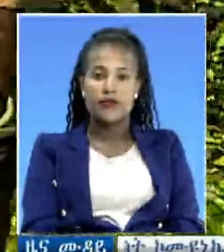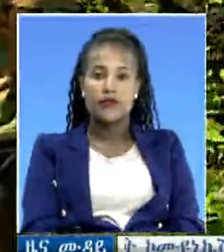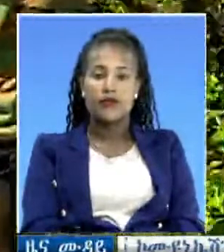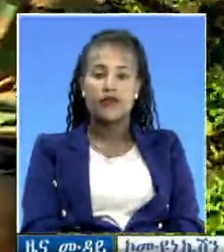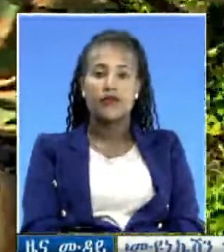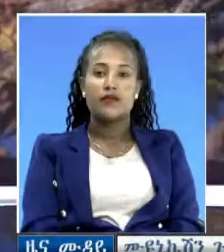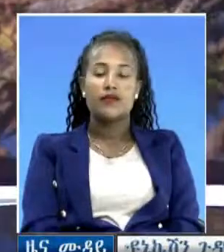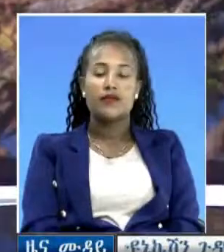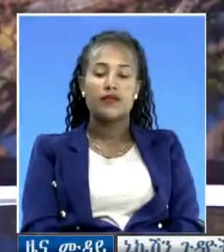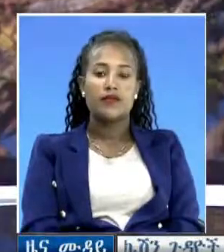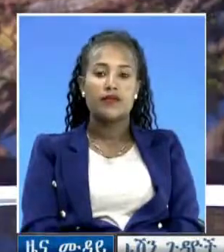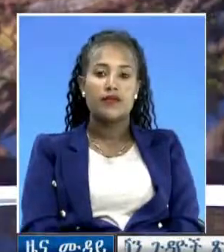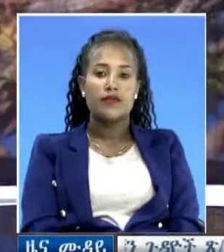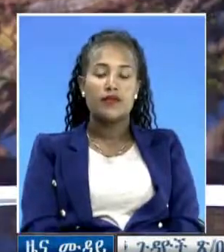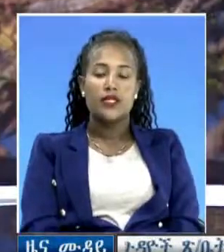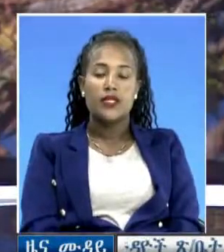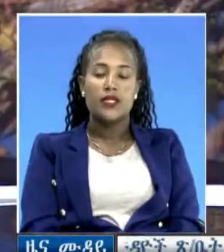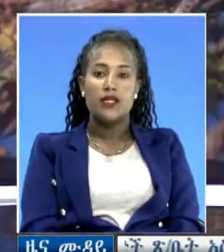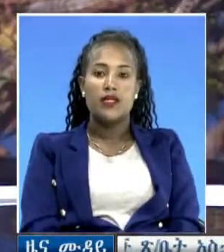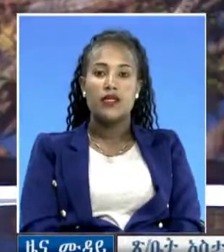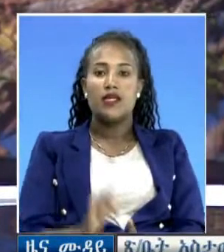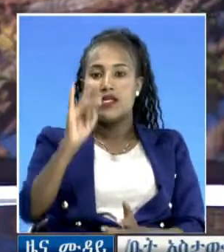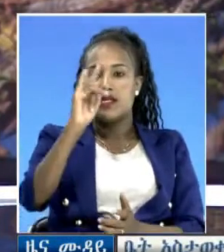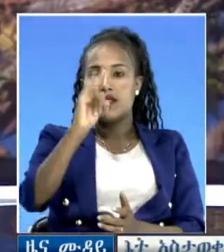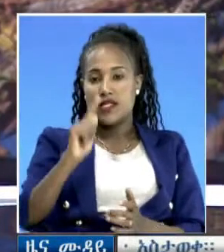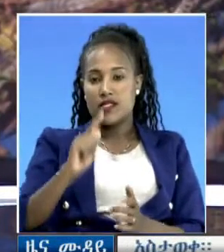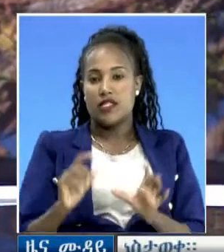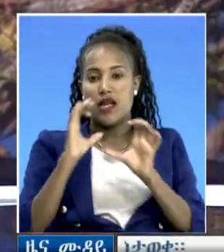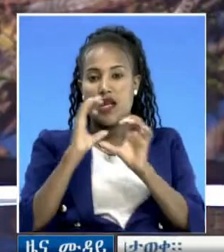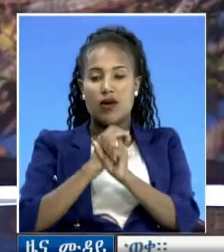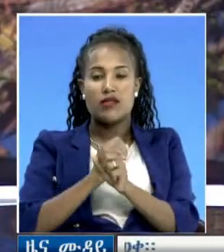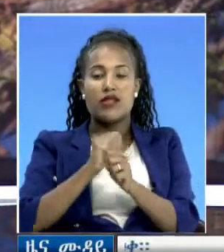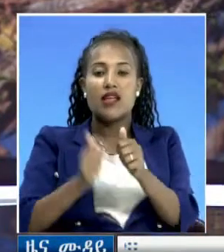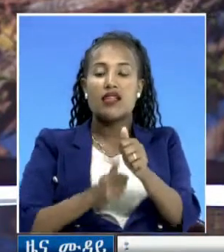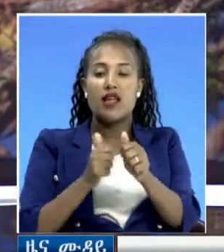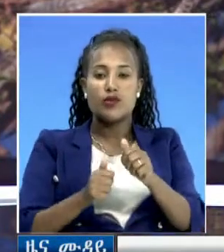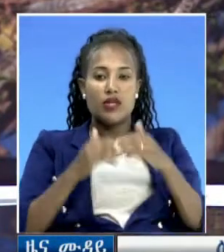ዜና ሙዳያችን ተጠናቋል። ስለተከታተላችሁ እናመሰግናለን።